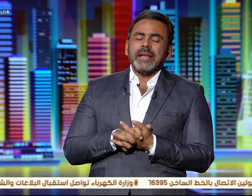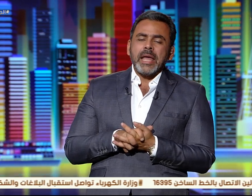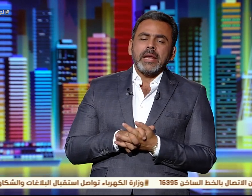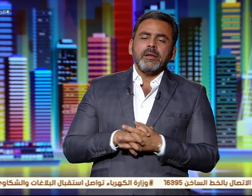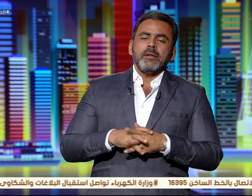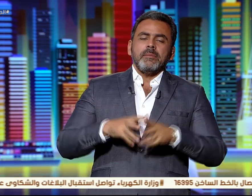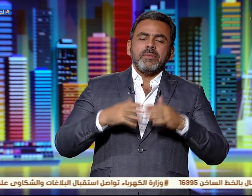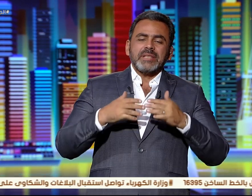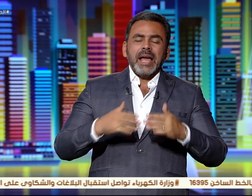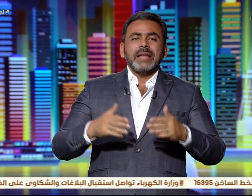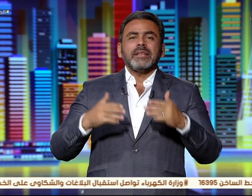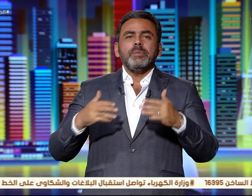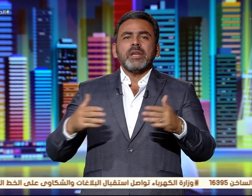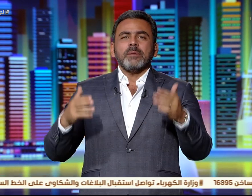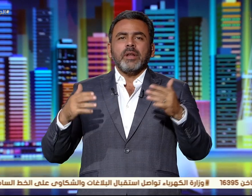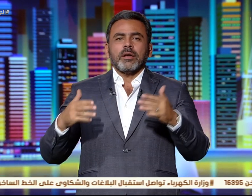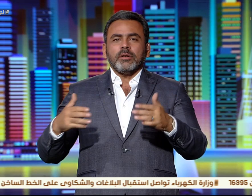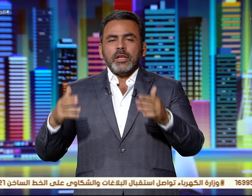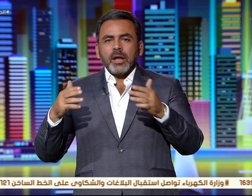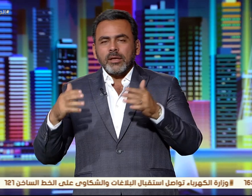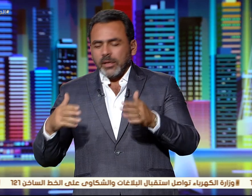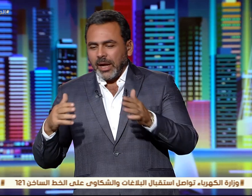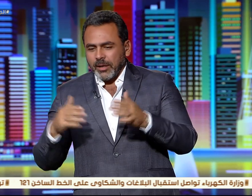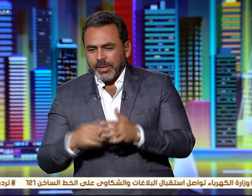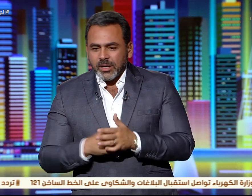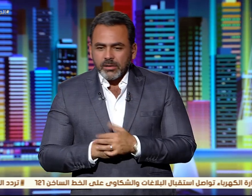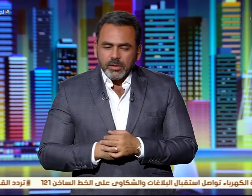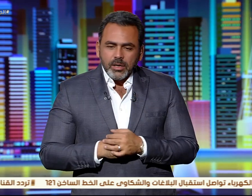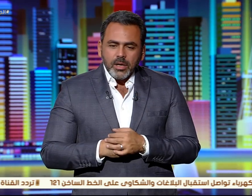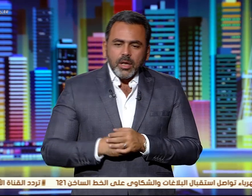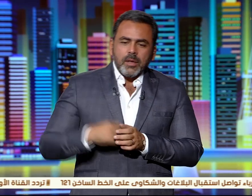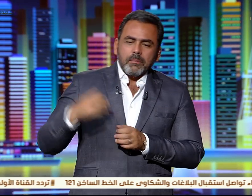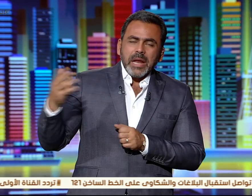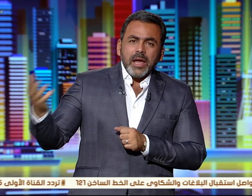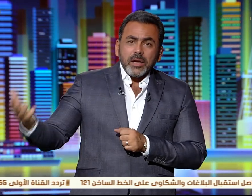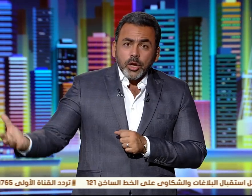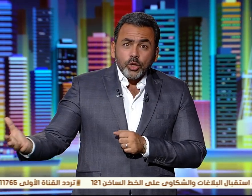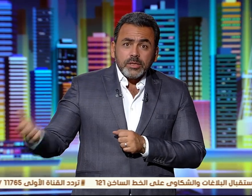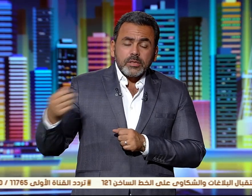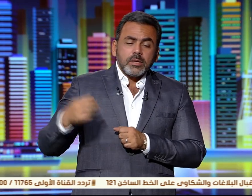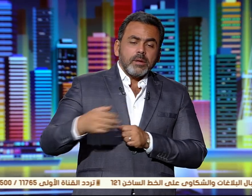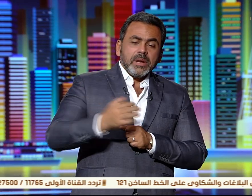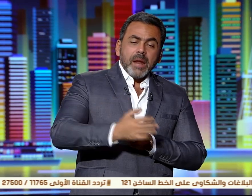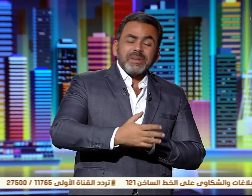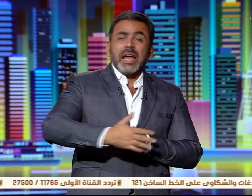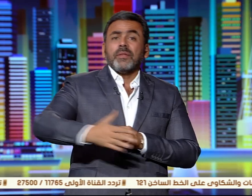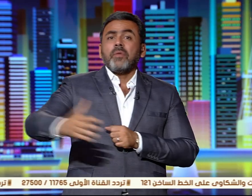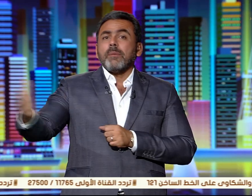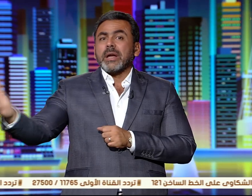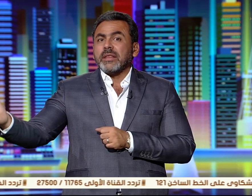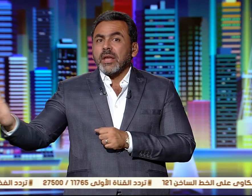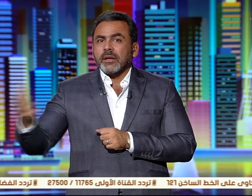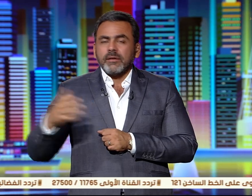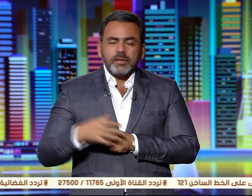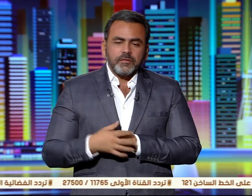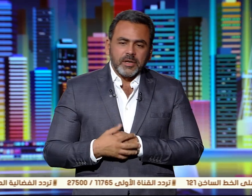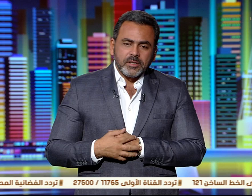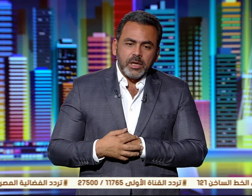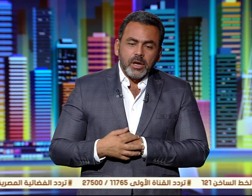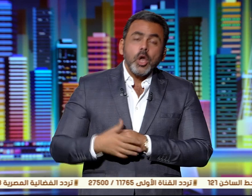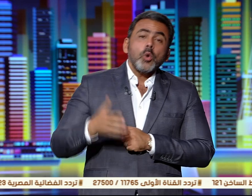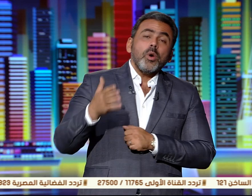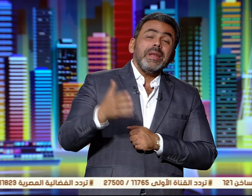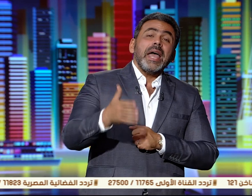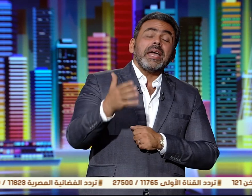تم احتلال مساحات كبيره من اراضينا العربيه منها القدس منها مساحات ضخمه جدا في